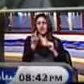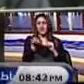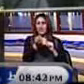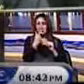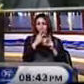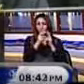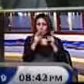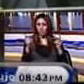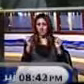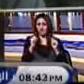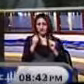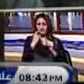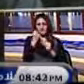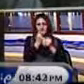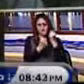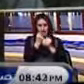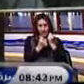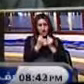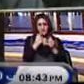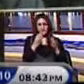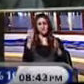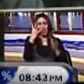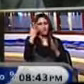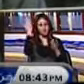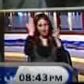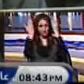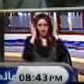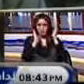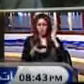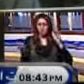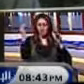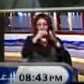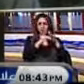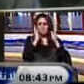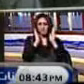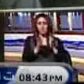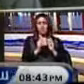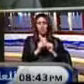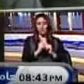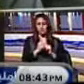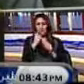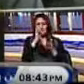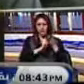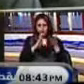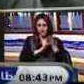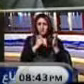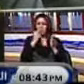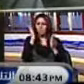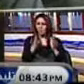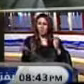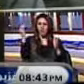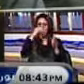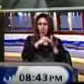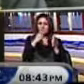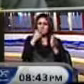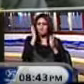الأربعة ستريتشر في العربية، في أربعة ستريتشر ممكن أشيل أربع مصابين مع بعض، في منهم حالة بتبقى حالة خطرة، ممكن ثلاث حالات